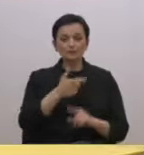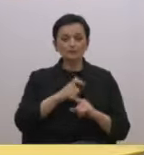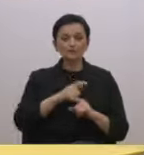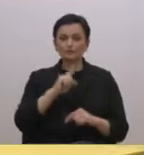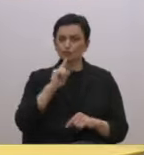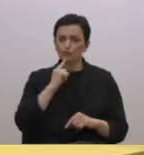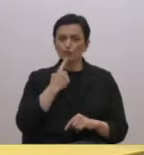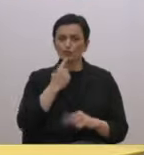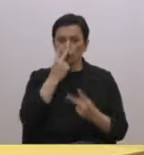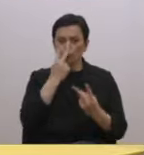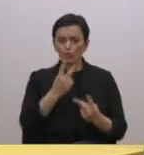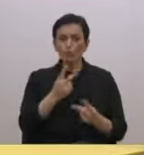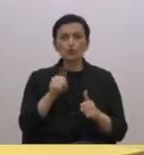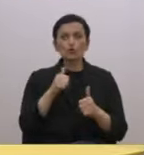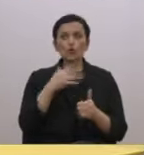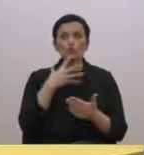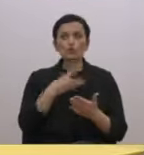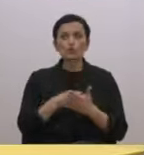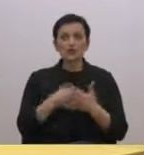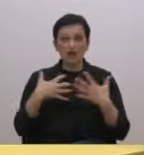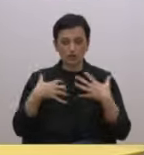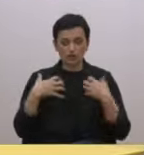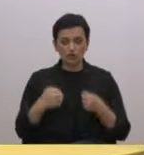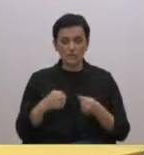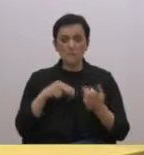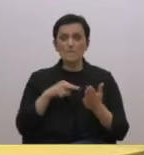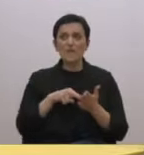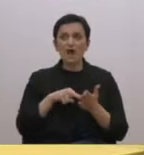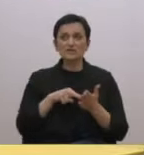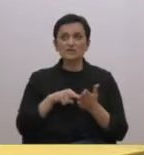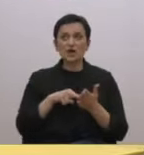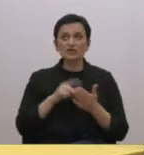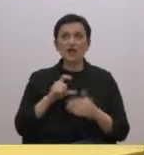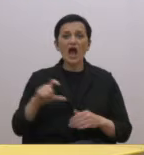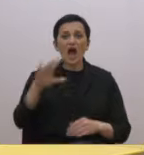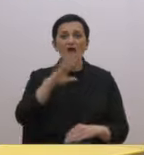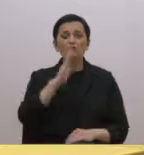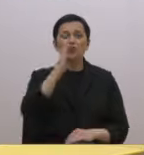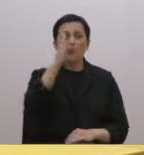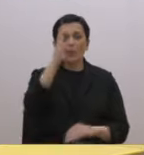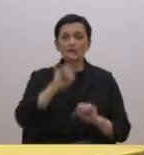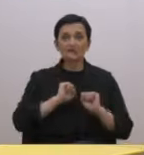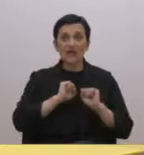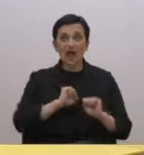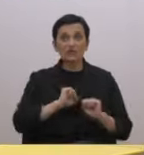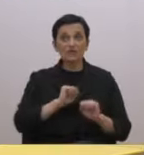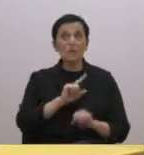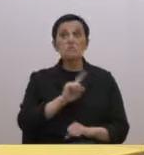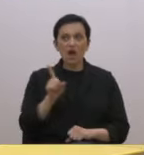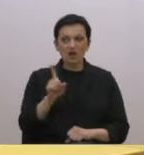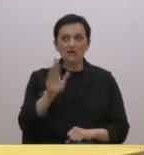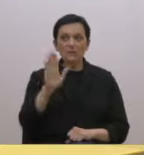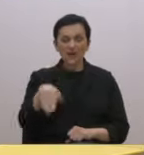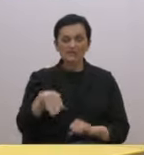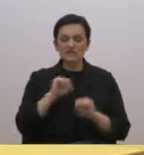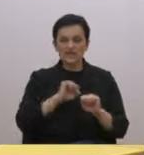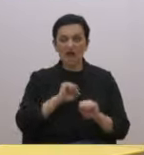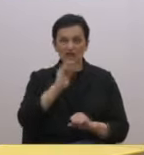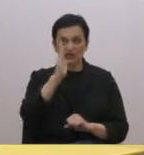რთულია იმის ყურება, როგორ საკუთარი ჯანმრთელობის ფასად უწევთ ევროპული მომავლის დაცვა, მაგრამ მაინც